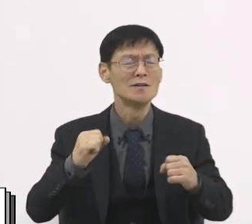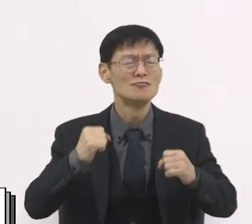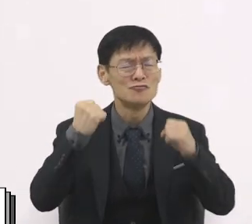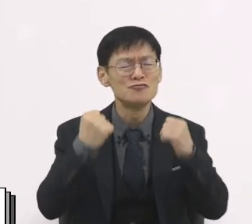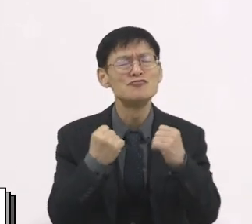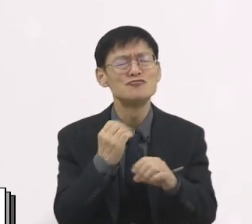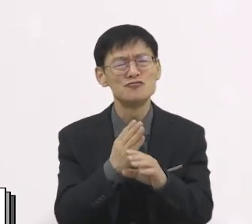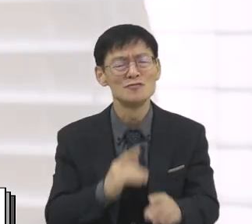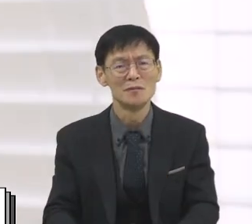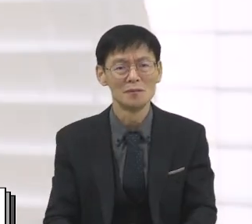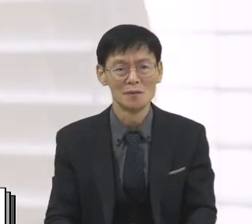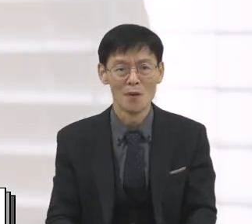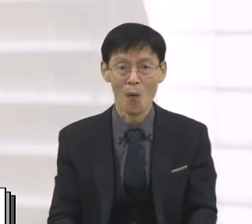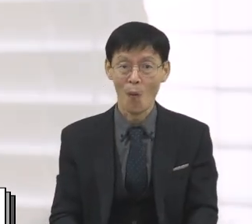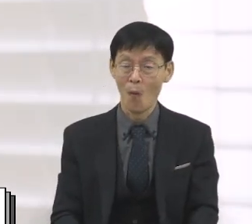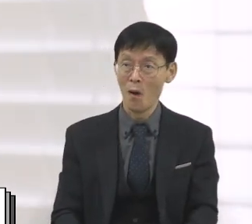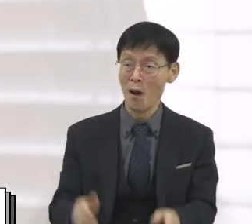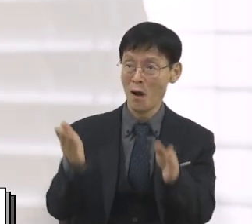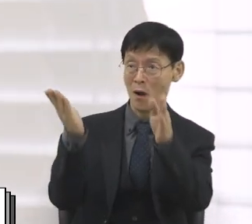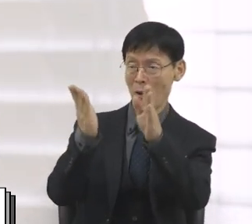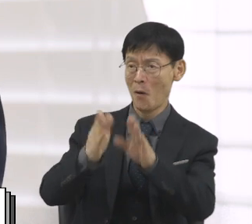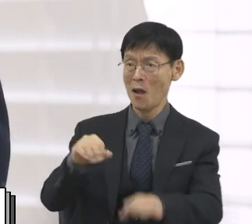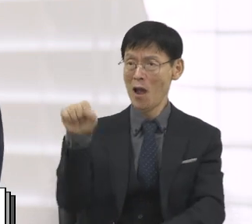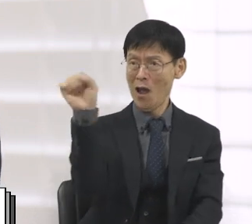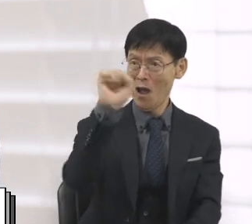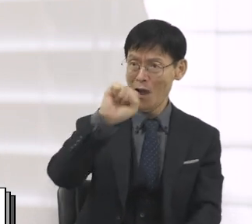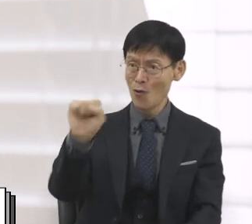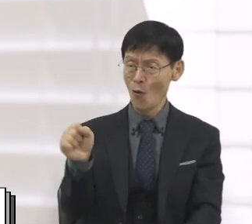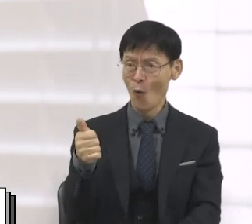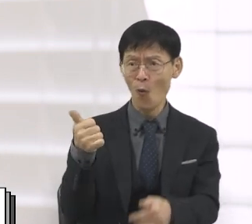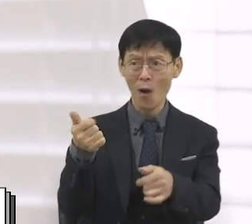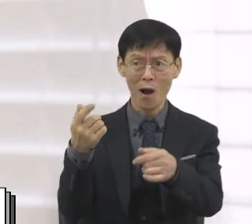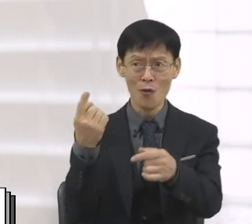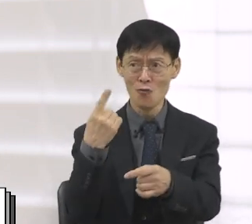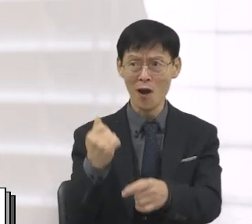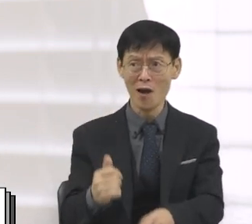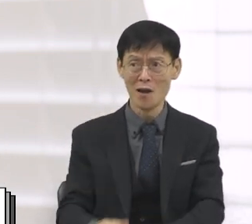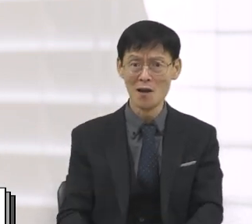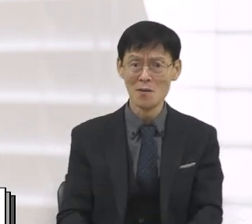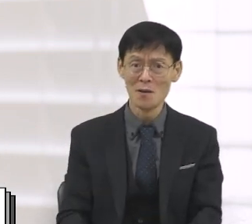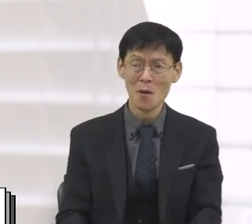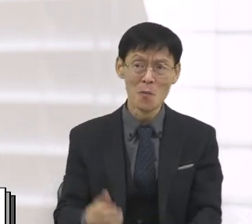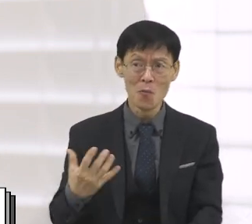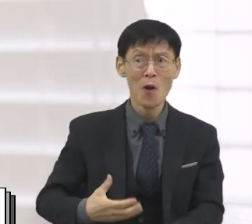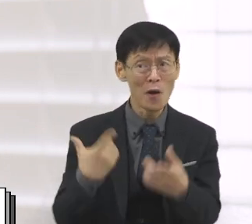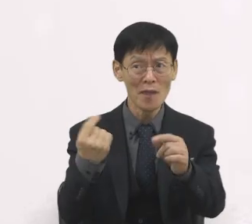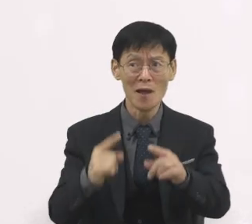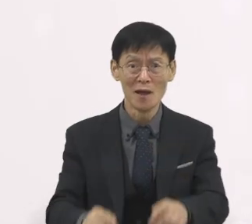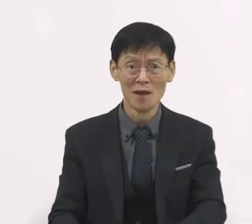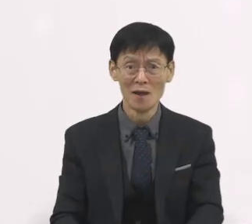좀 신경 쓰고 있어요. 허리가 잘록한 게 S라인이야. 모델 같아?